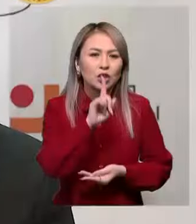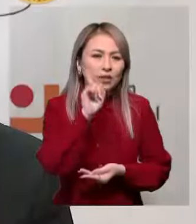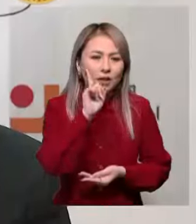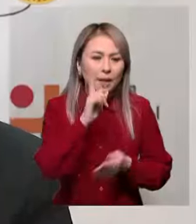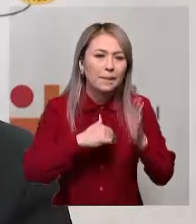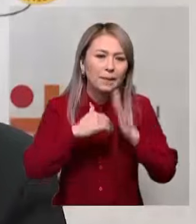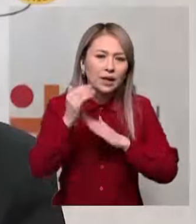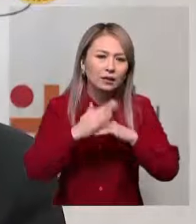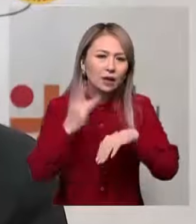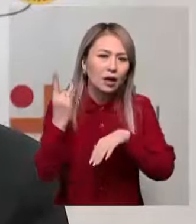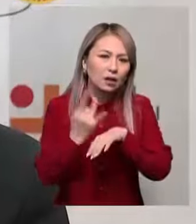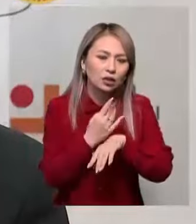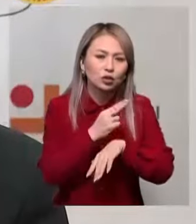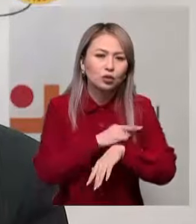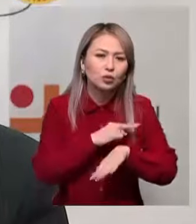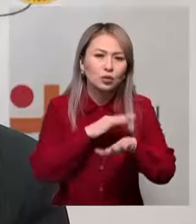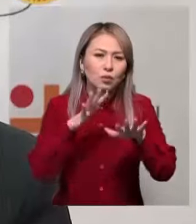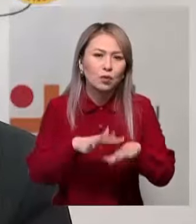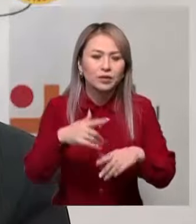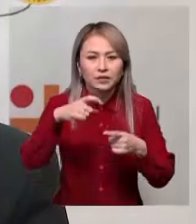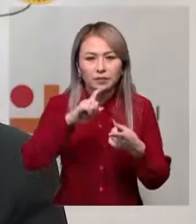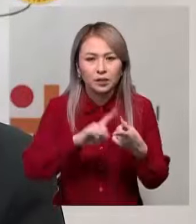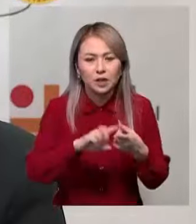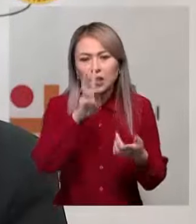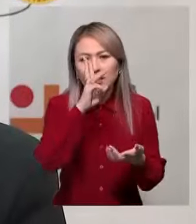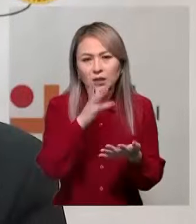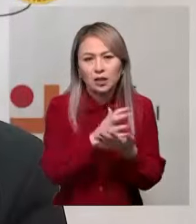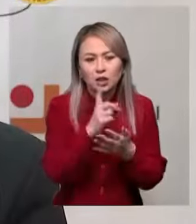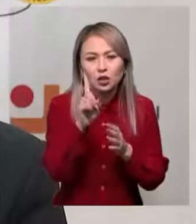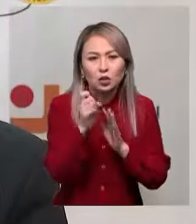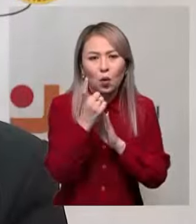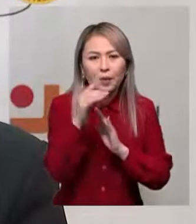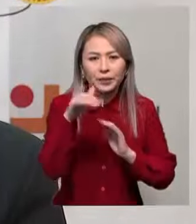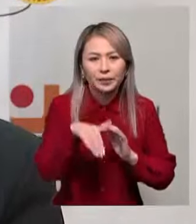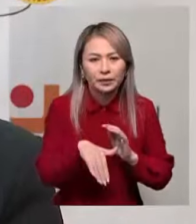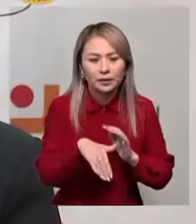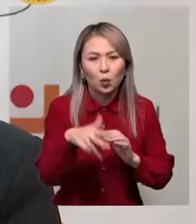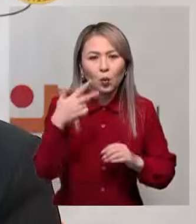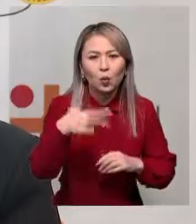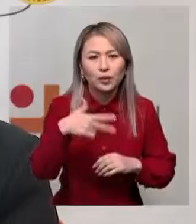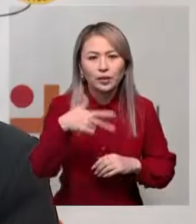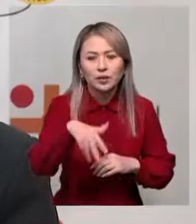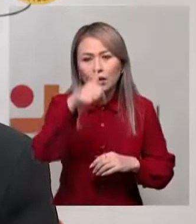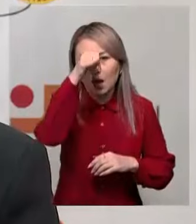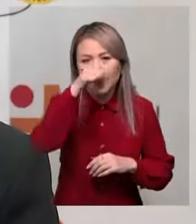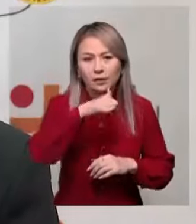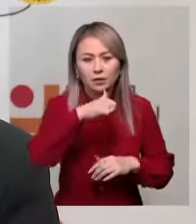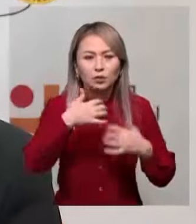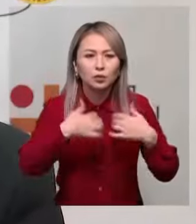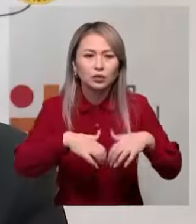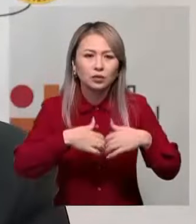практикасы бойынша, алғашқы жұмыс орын бойынша бізде жалақы 110 мың теңге, ол 30 айлық есептік